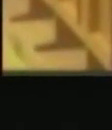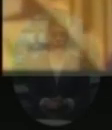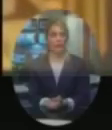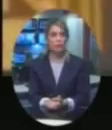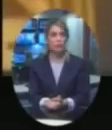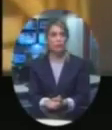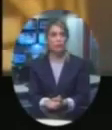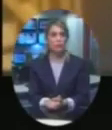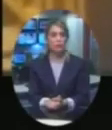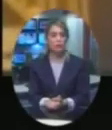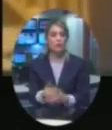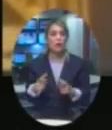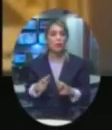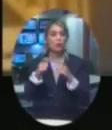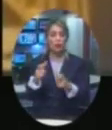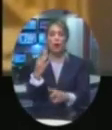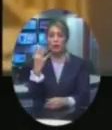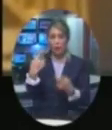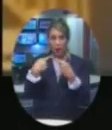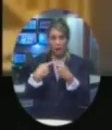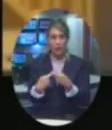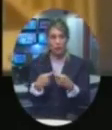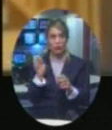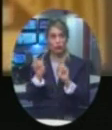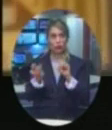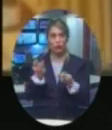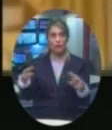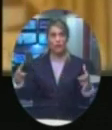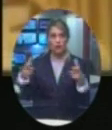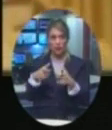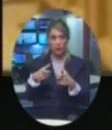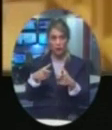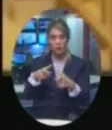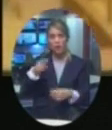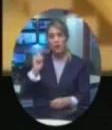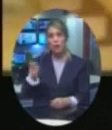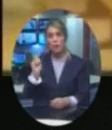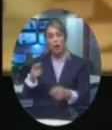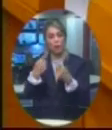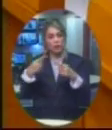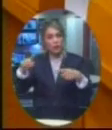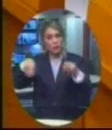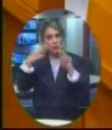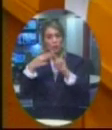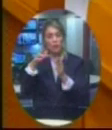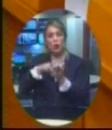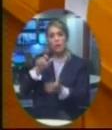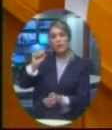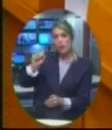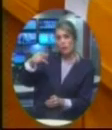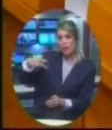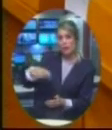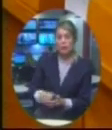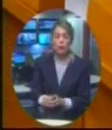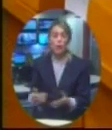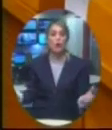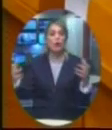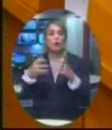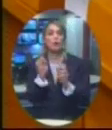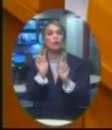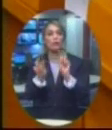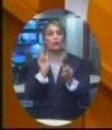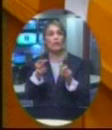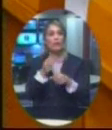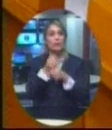משלחת של ארבעה חברי כנסת השתתפה בכינוס הבין פרלמנטרי שנערך בסנט פטרסבורג. זהו כינוס בו לוקחים חלק נציגים של